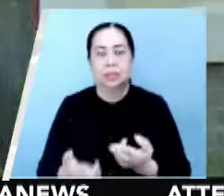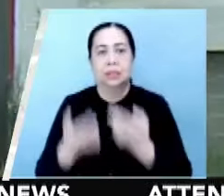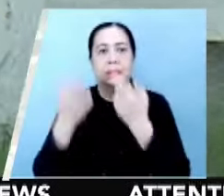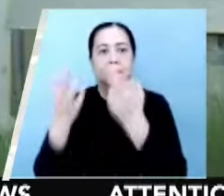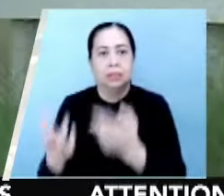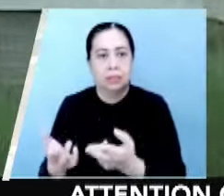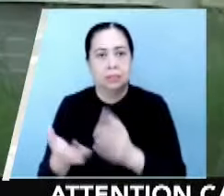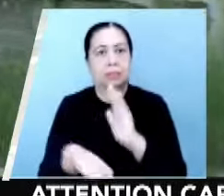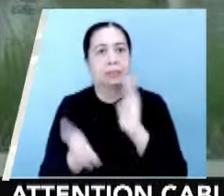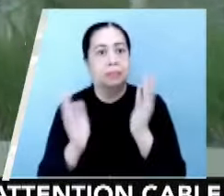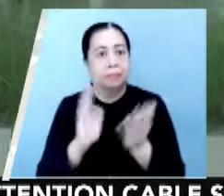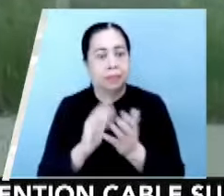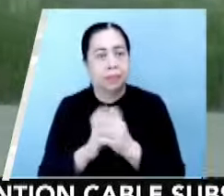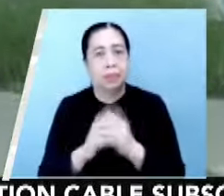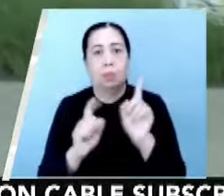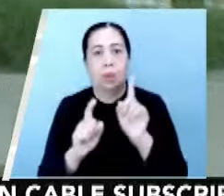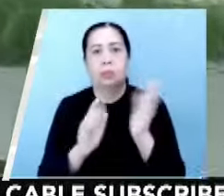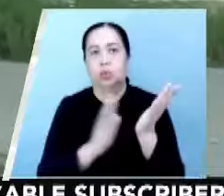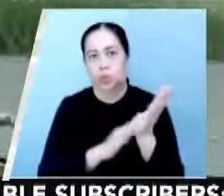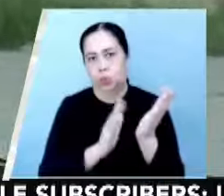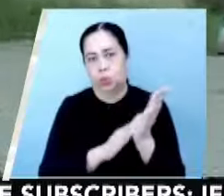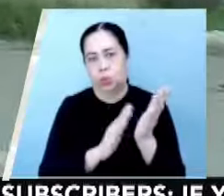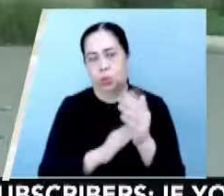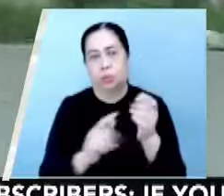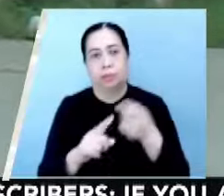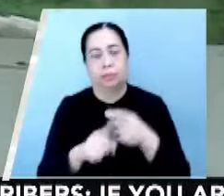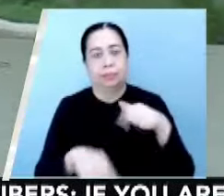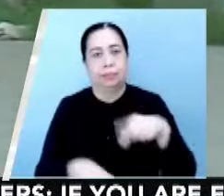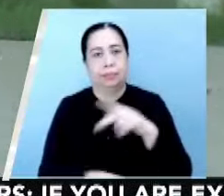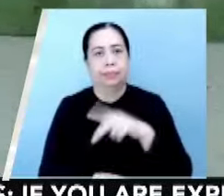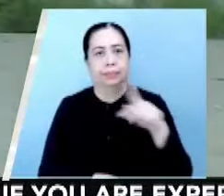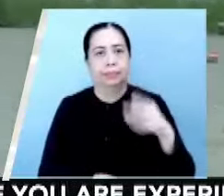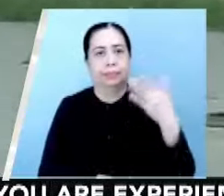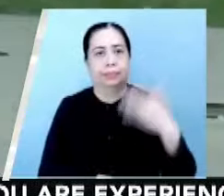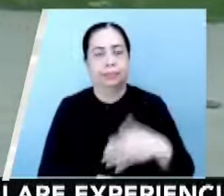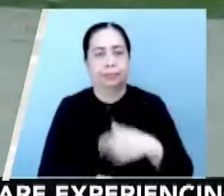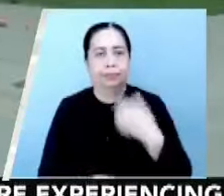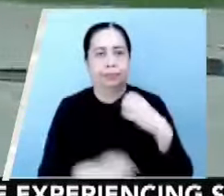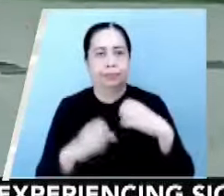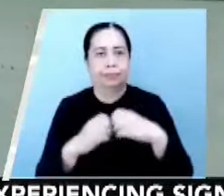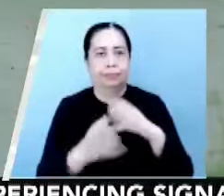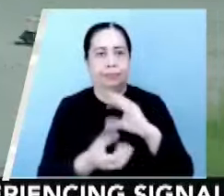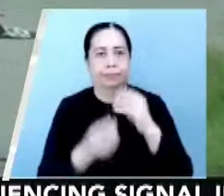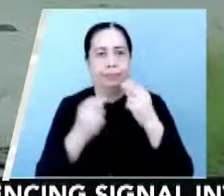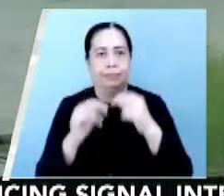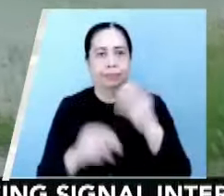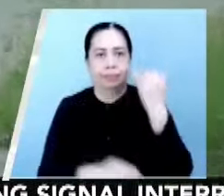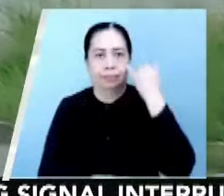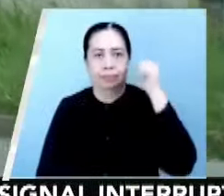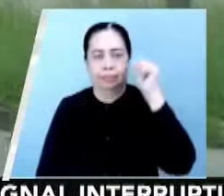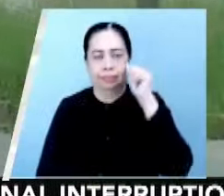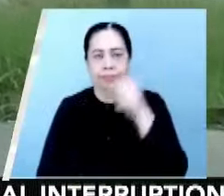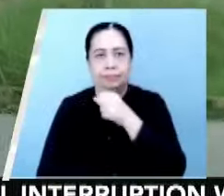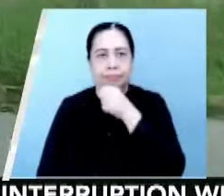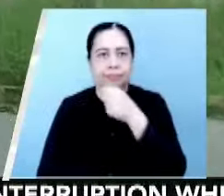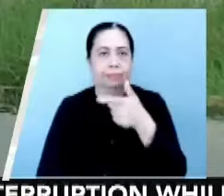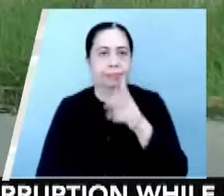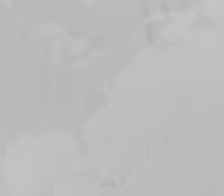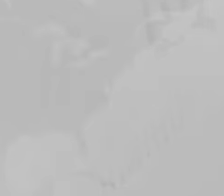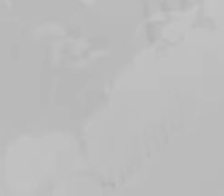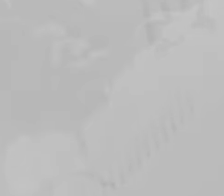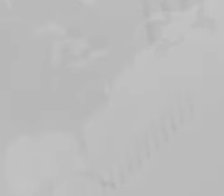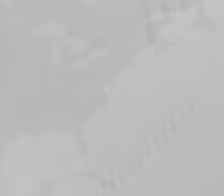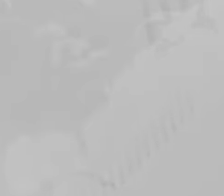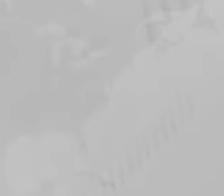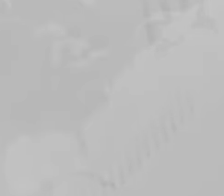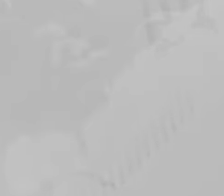isang eskwelahan mula po rito sa porak Pampanga para sa GMA integrated news Jonathan Andal nakatutok 24